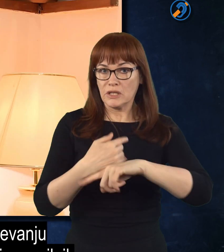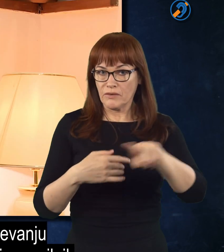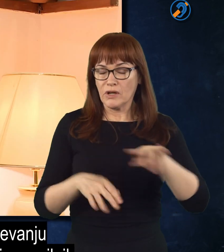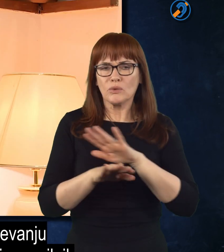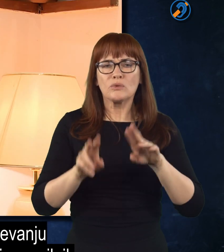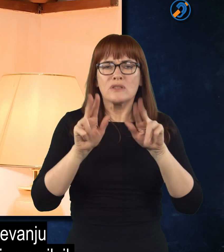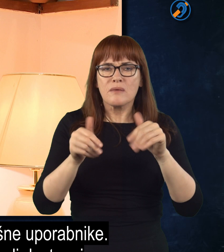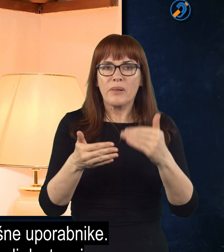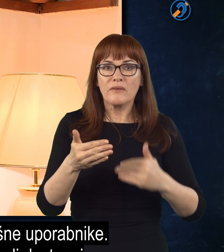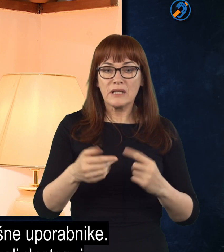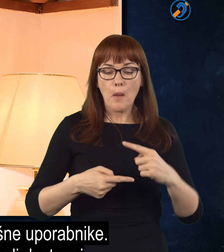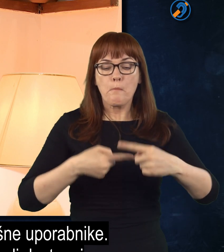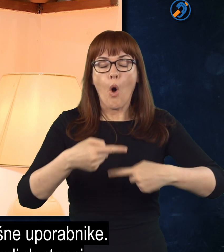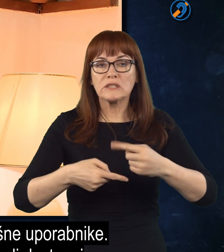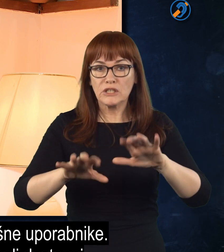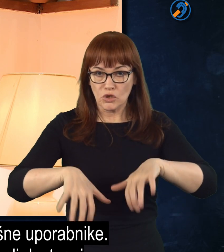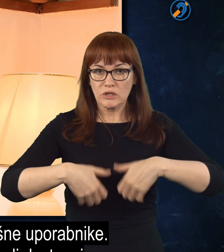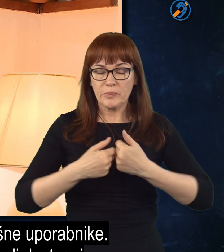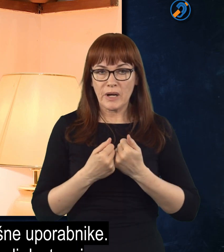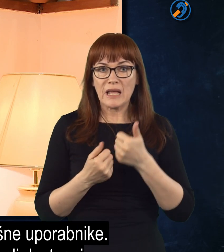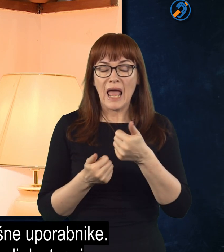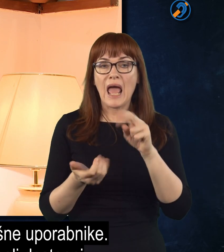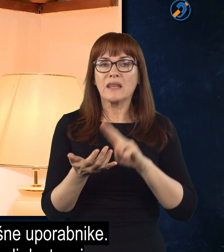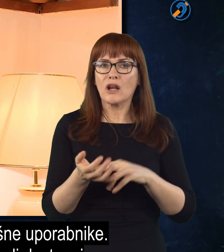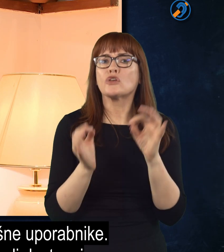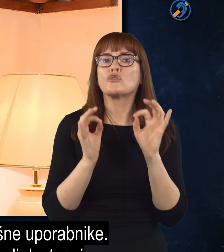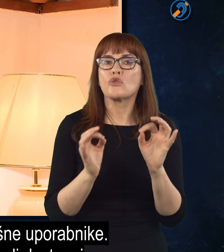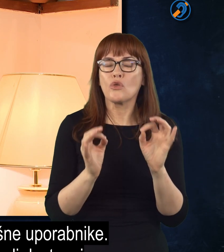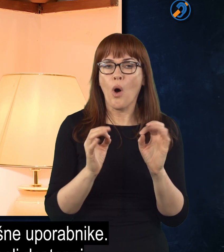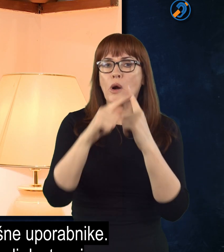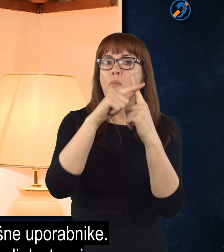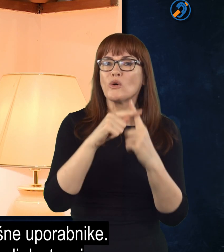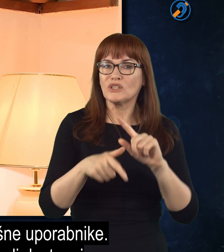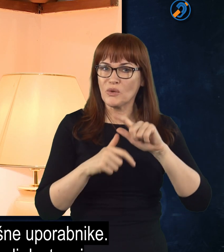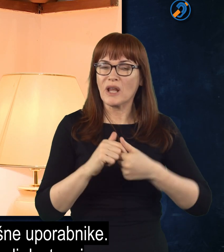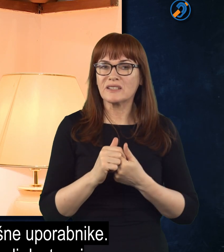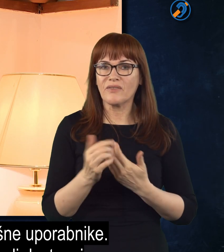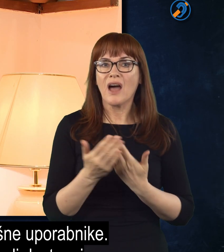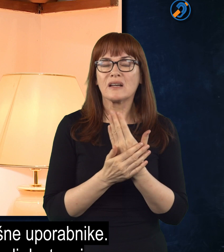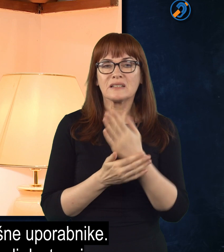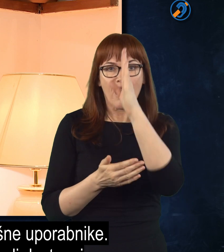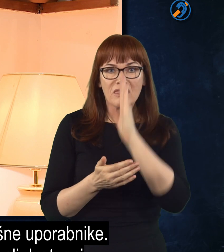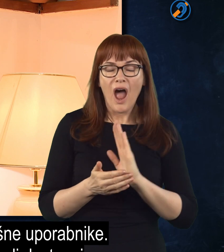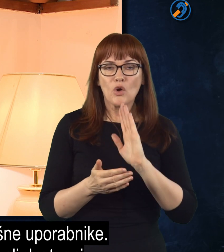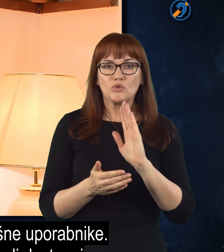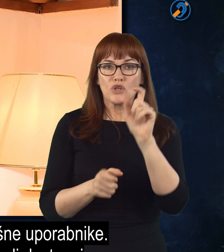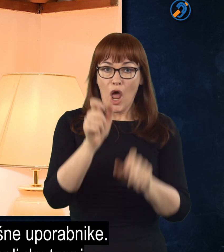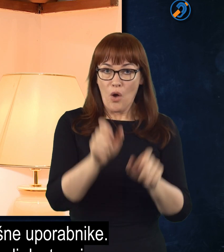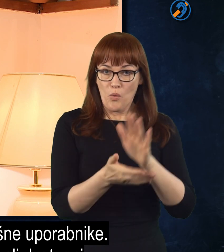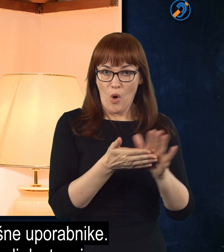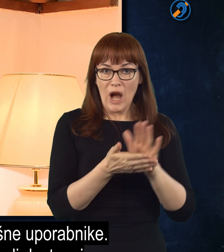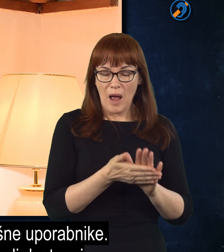vsi pravilniki, ki so posledično sprejeti, so ena res dobra pa pozitivna stvar za naglušne